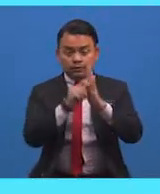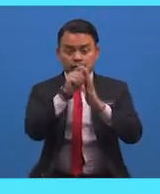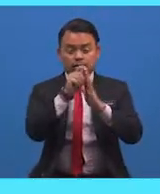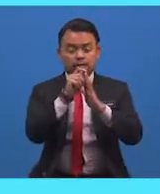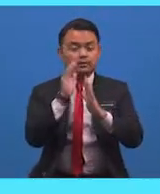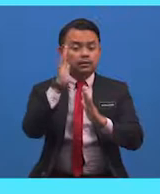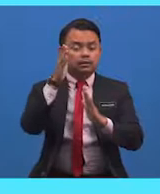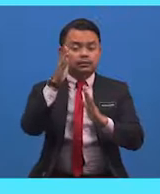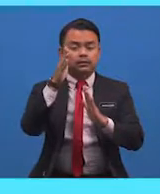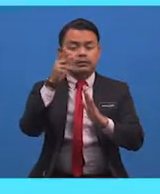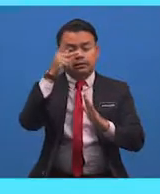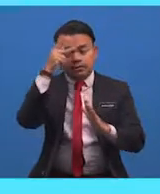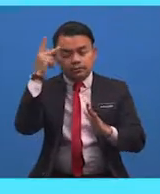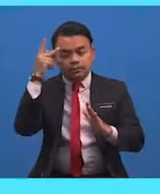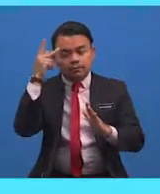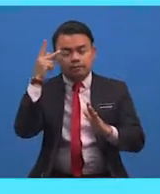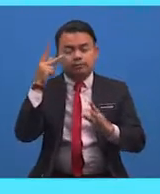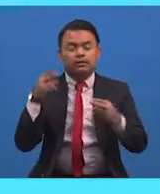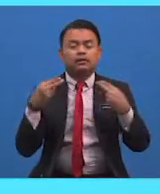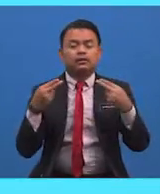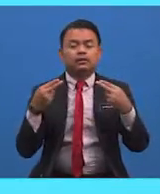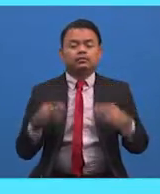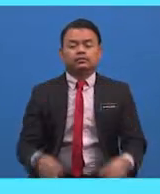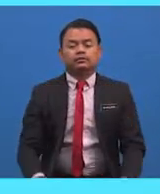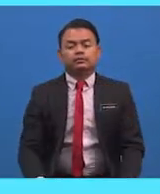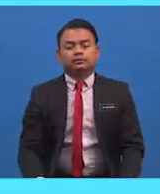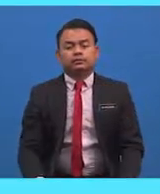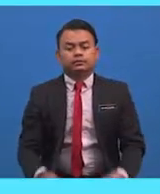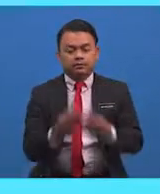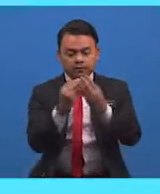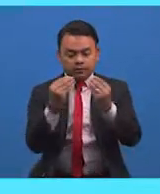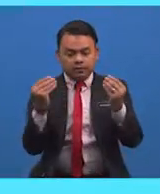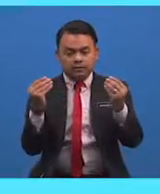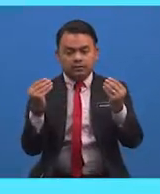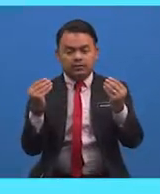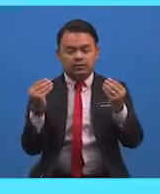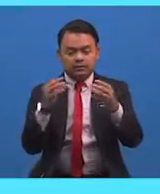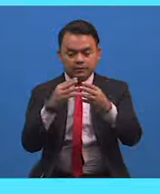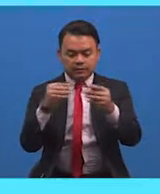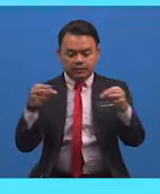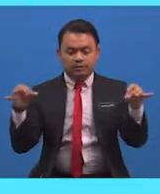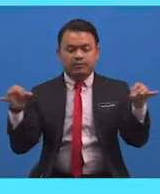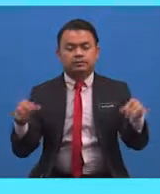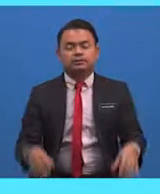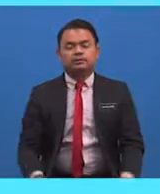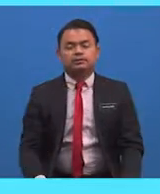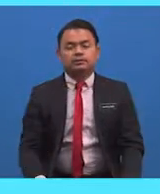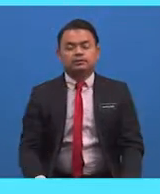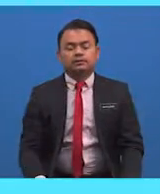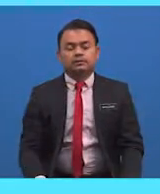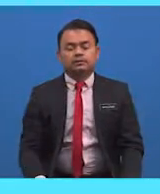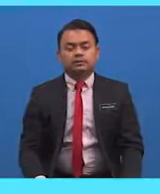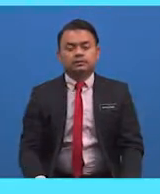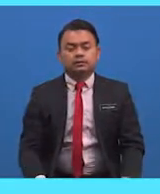hawa fizikal. Struktur tanah akan menjadi longgar dan peroi, lalu meningkatkan lagi